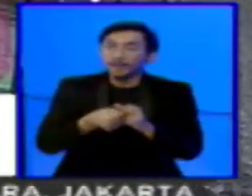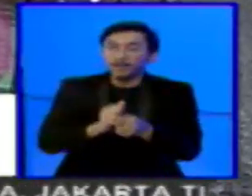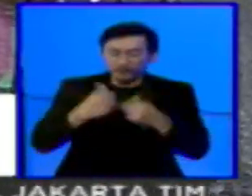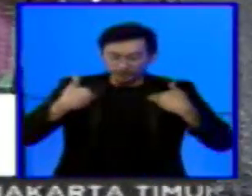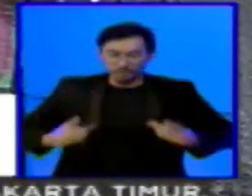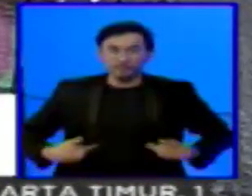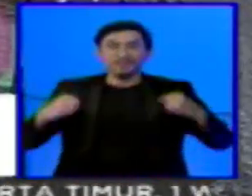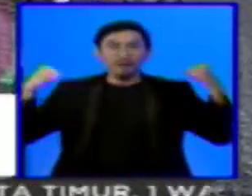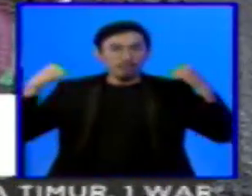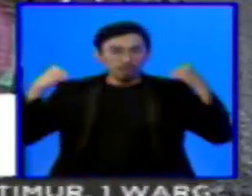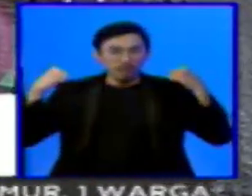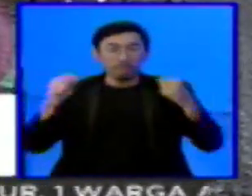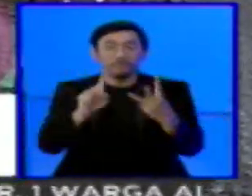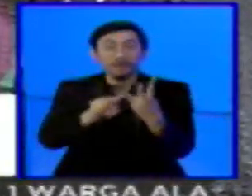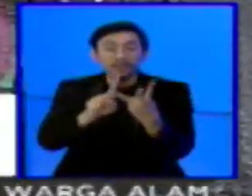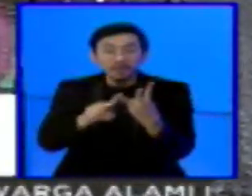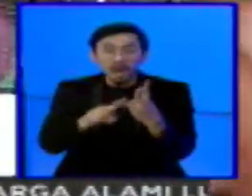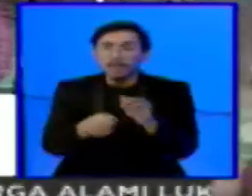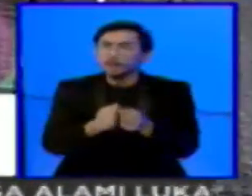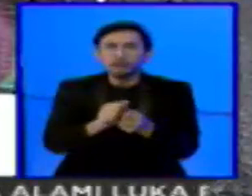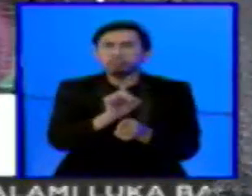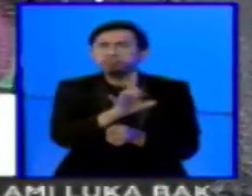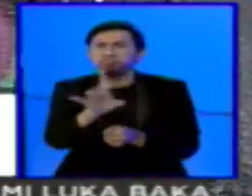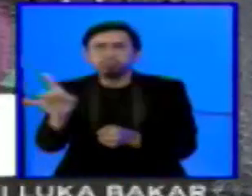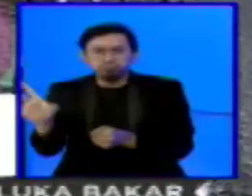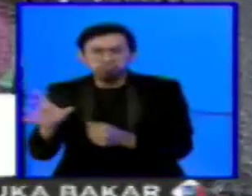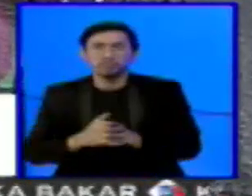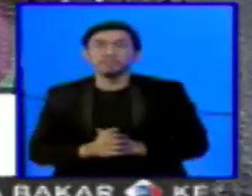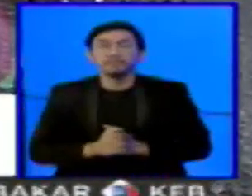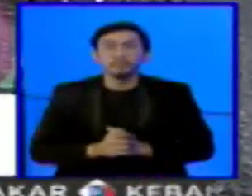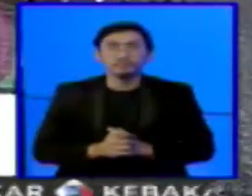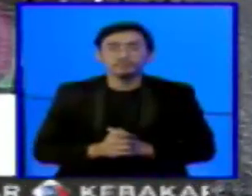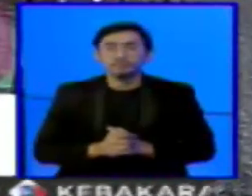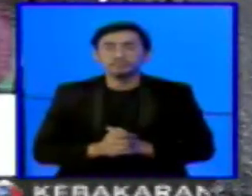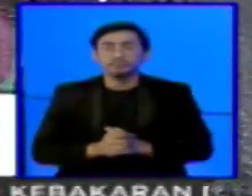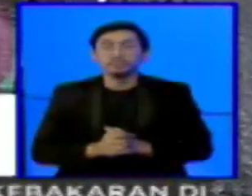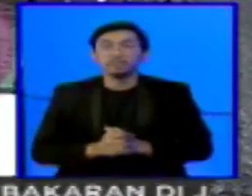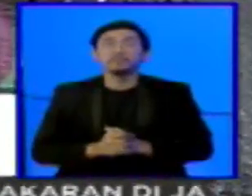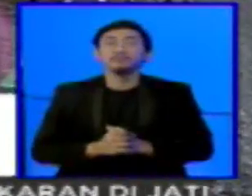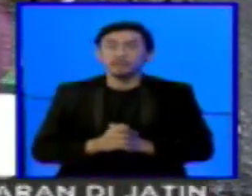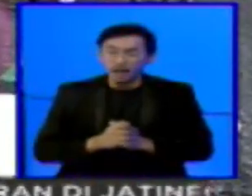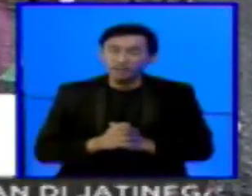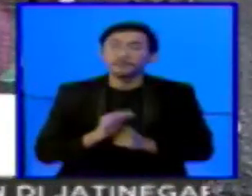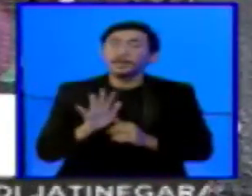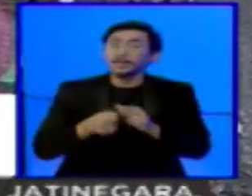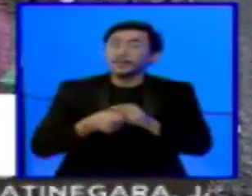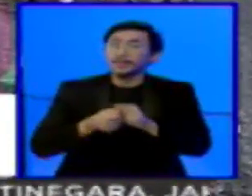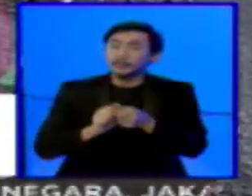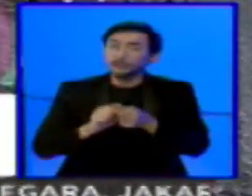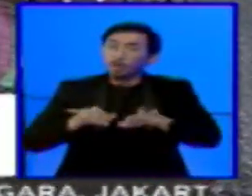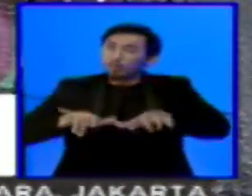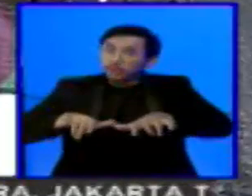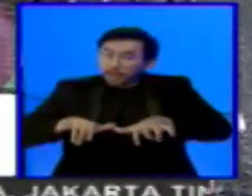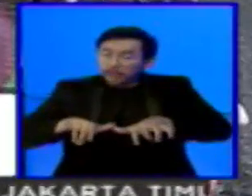tes semapta dan lain-lain, ada beberapa item. Kemudian ada seleksi kesehatan, ada seleksi komputer. sampai